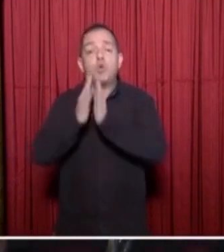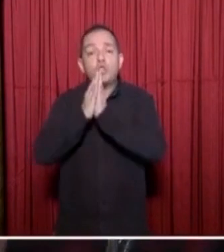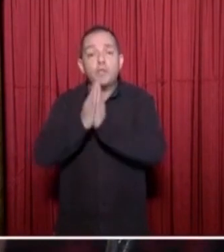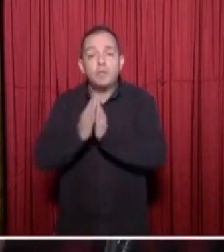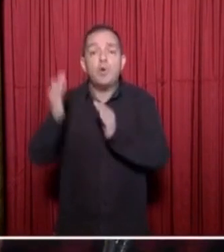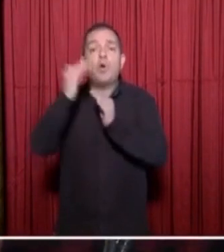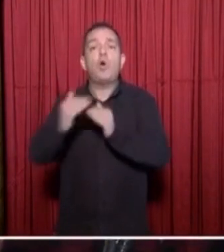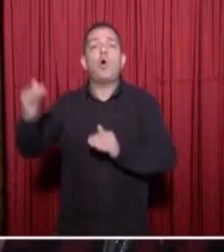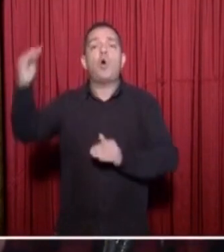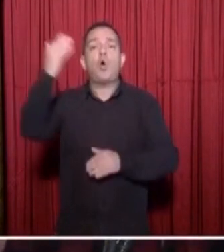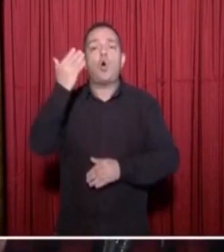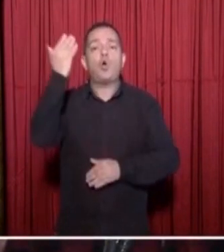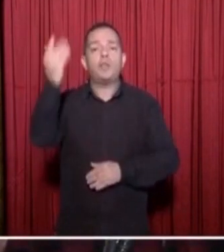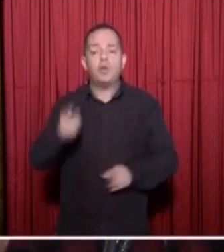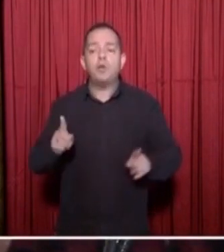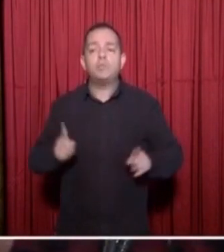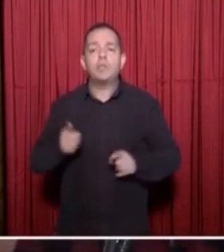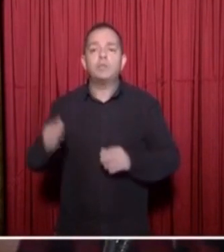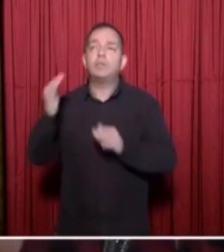δέησιν ημών τον Κυρίο.